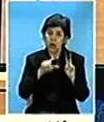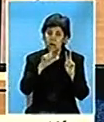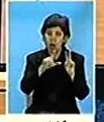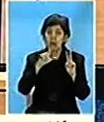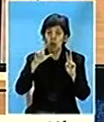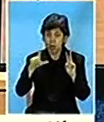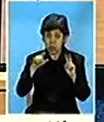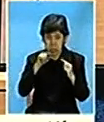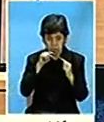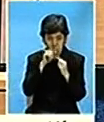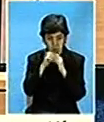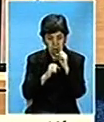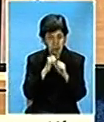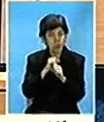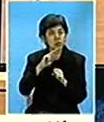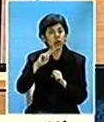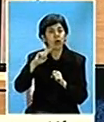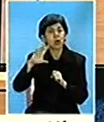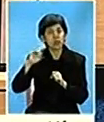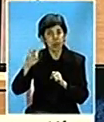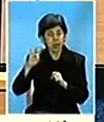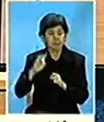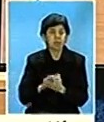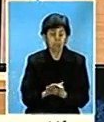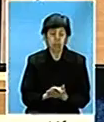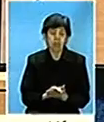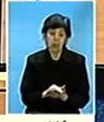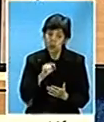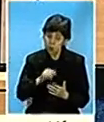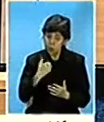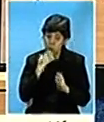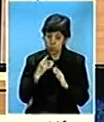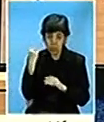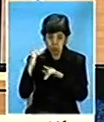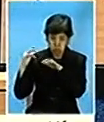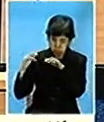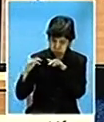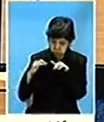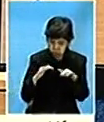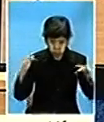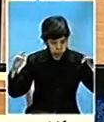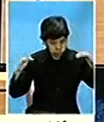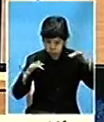าทในปี2558ซึ่งหมายความว่าจะต้องมีนักท่องเที่ยวเข้ามาในประเทศ